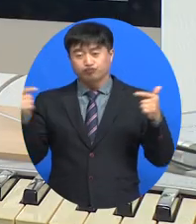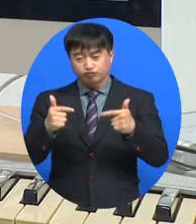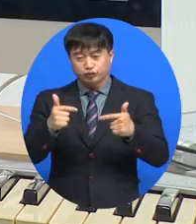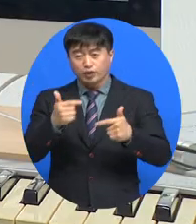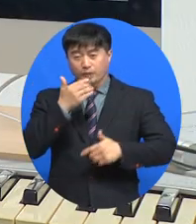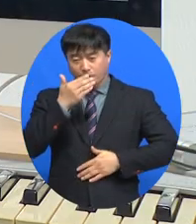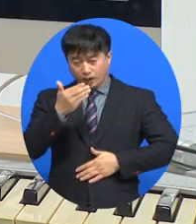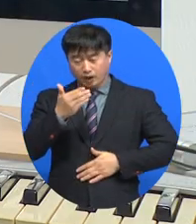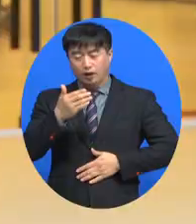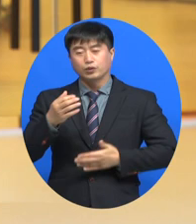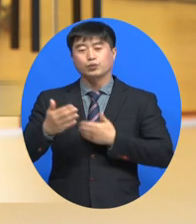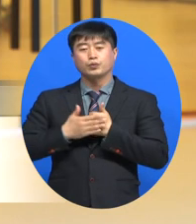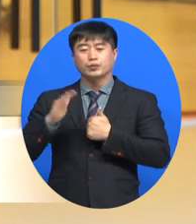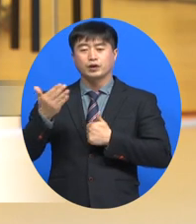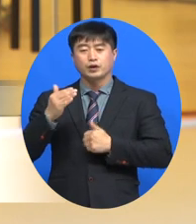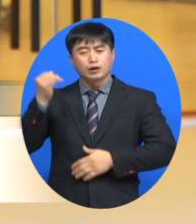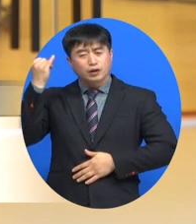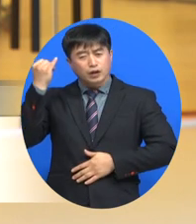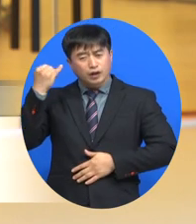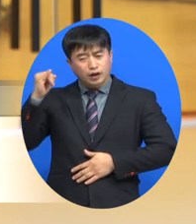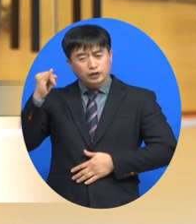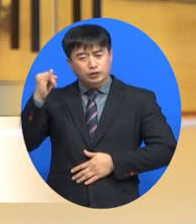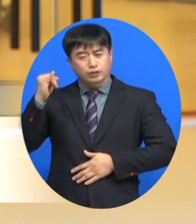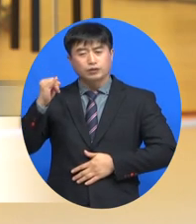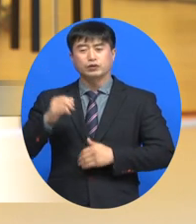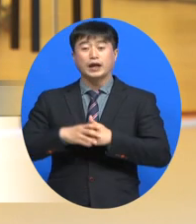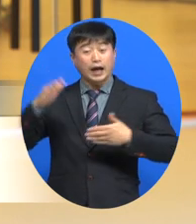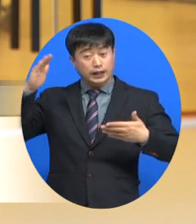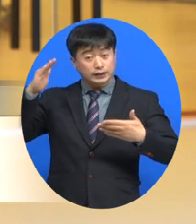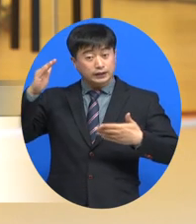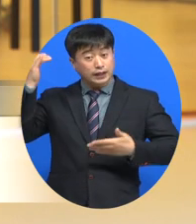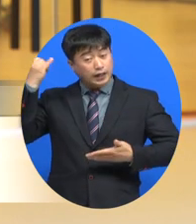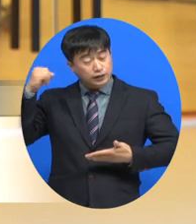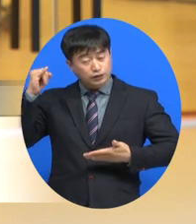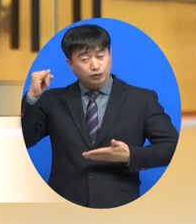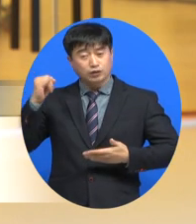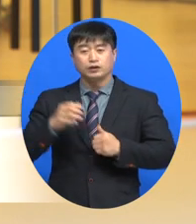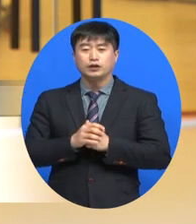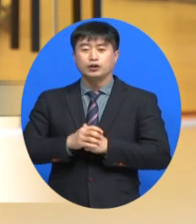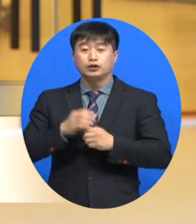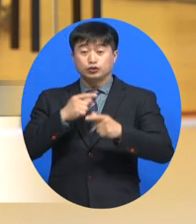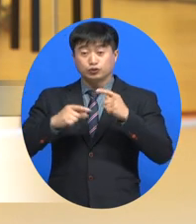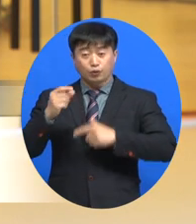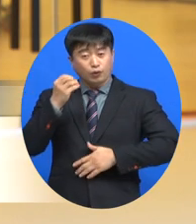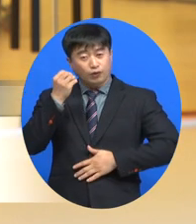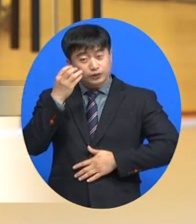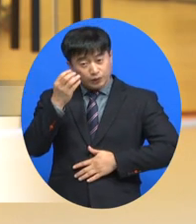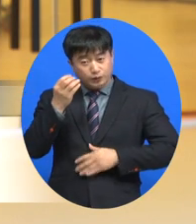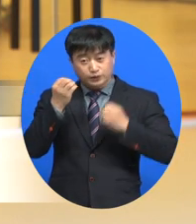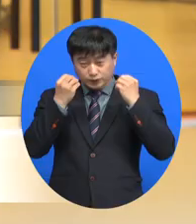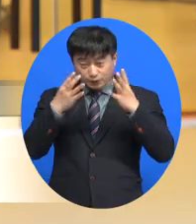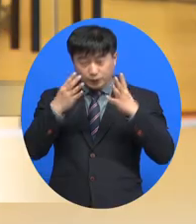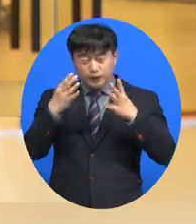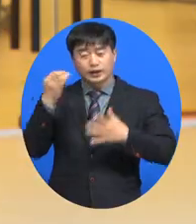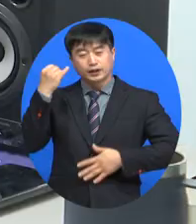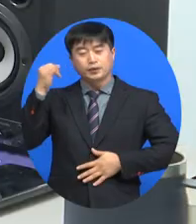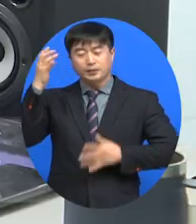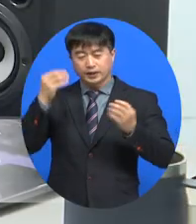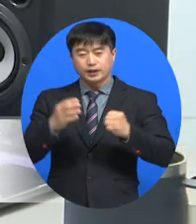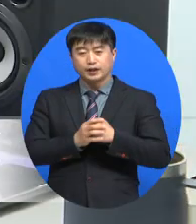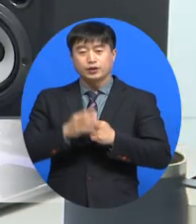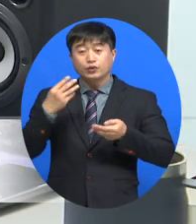있어 도움이 됐습니다 기획의 아이디어 면에 있어서는 오히려 학생들이 더 참신한 아이디어를 많이